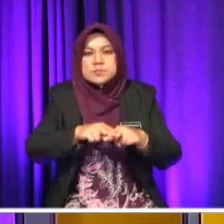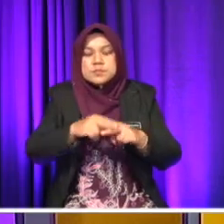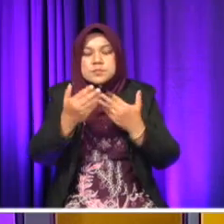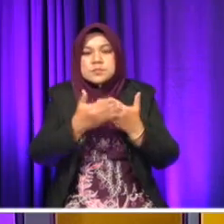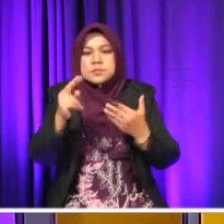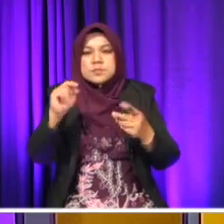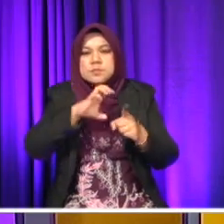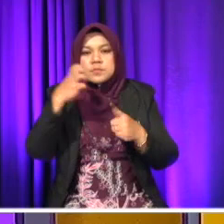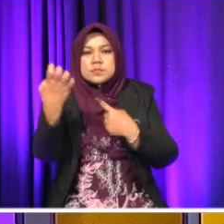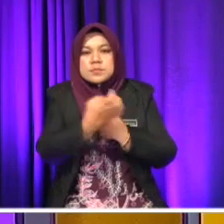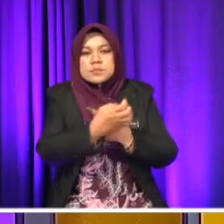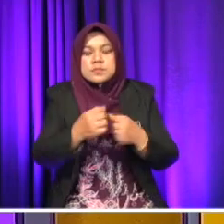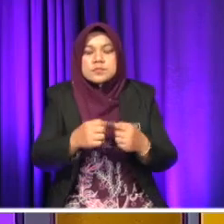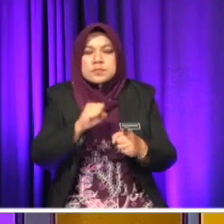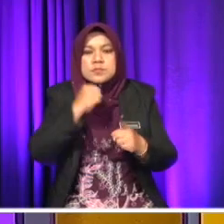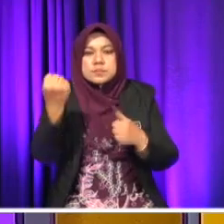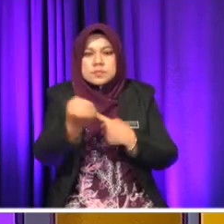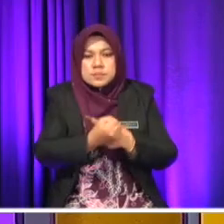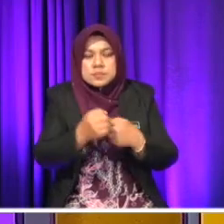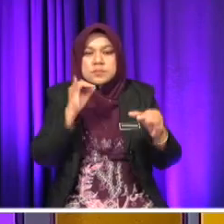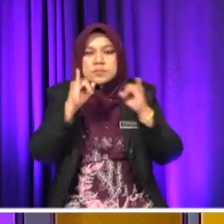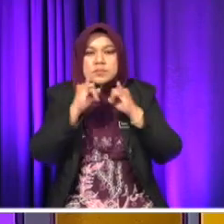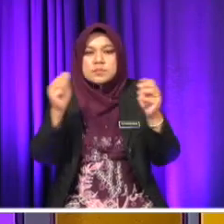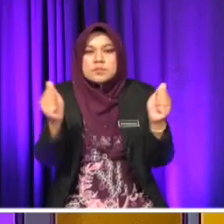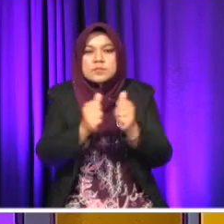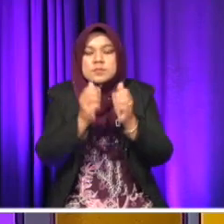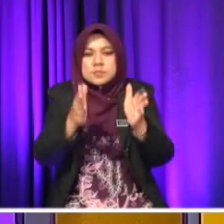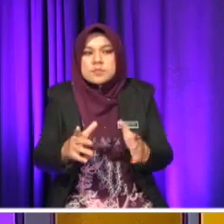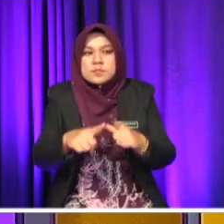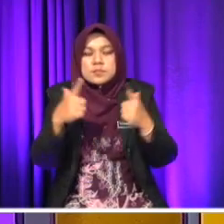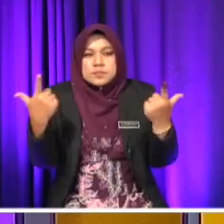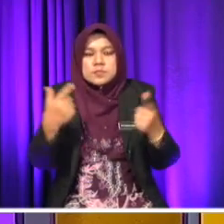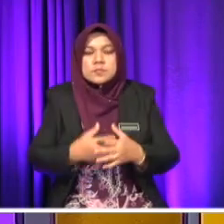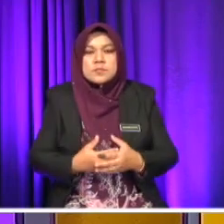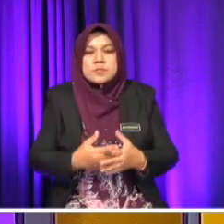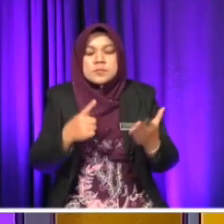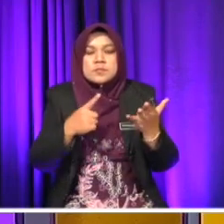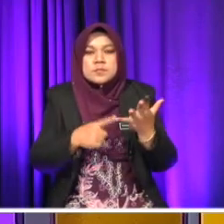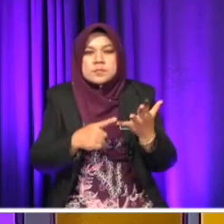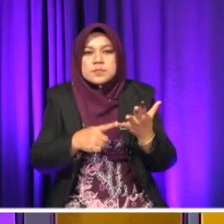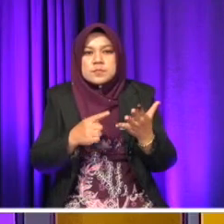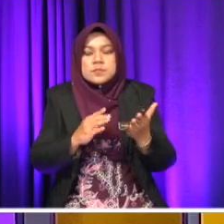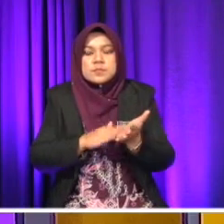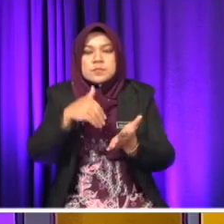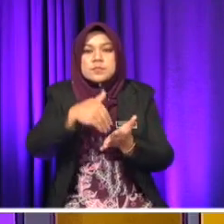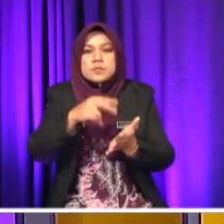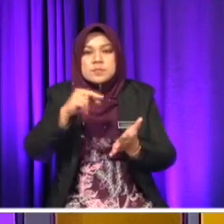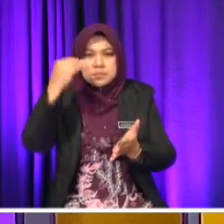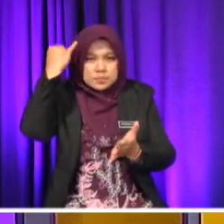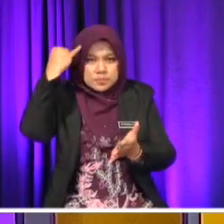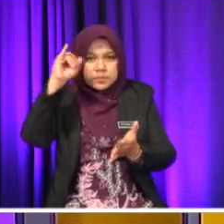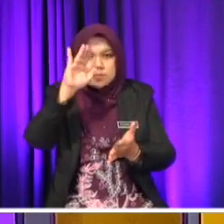juga berbagai nilai untuk potensi diri mereka dan yang kelima pembangunan ilmu yang